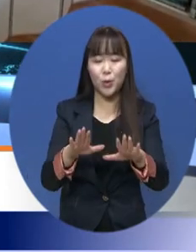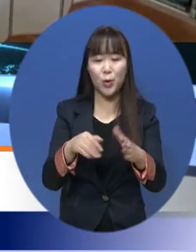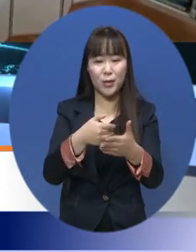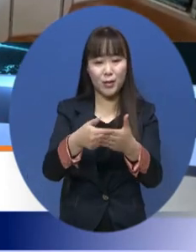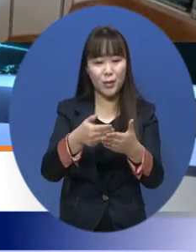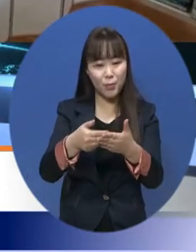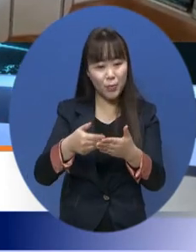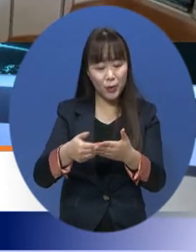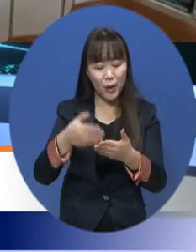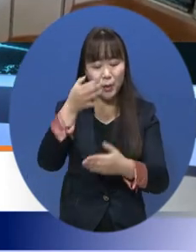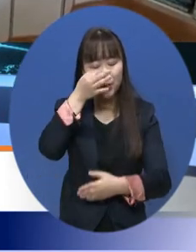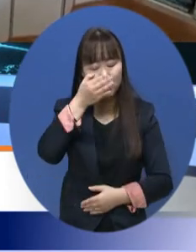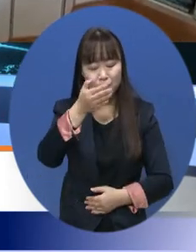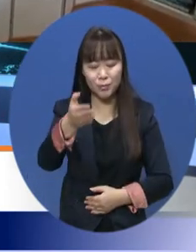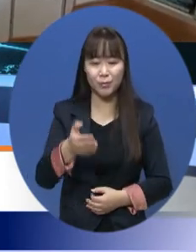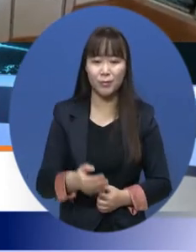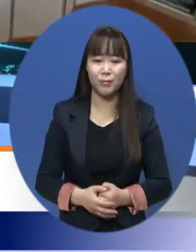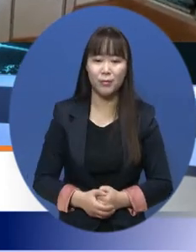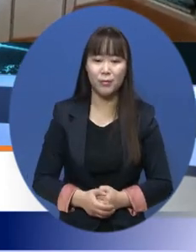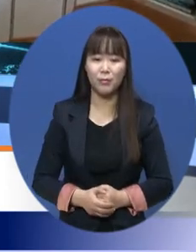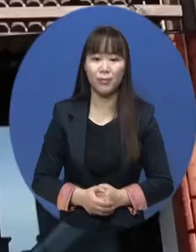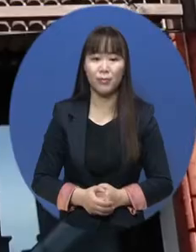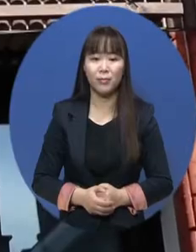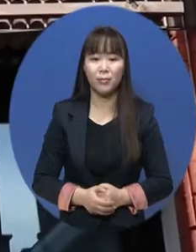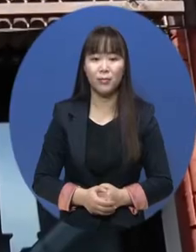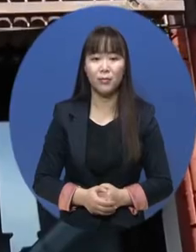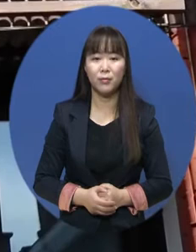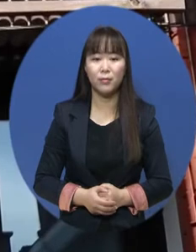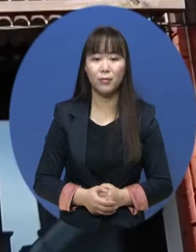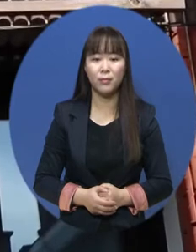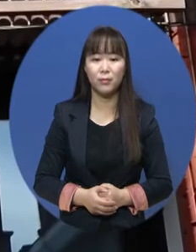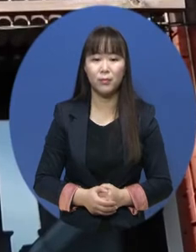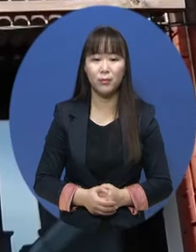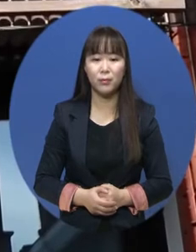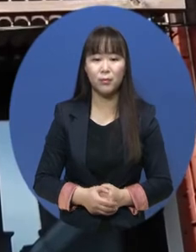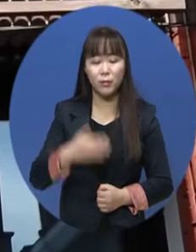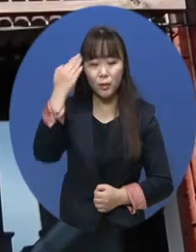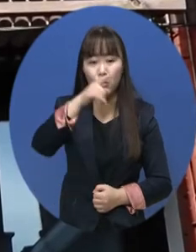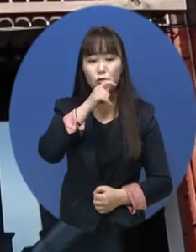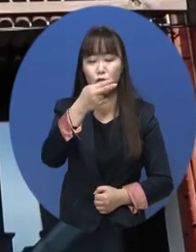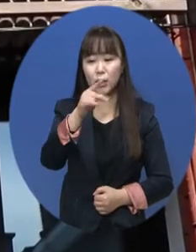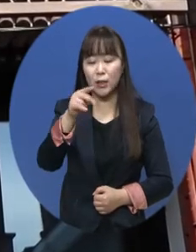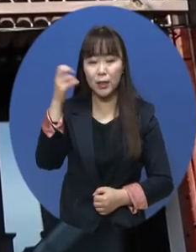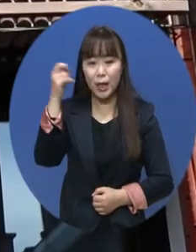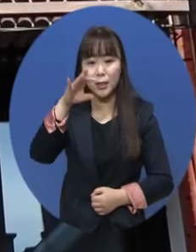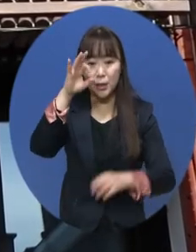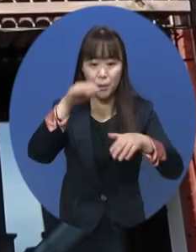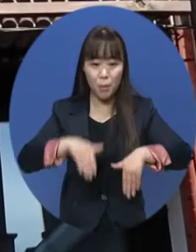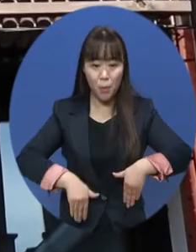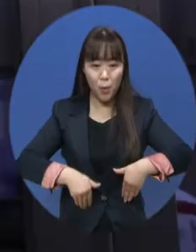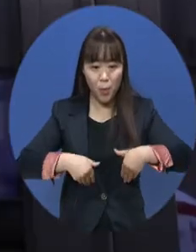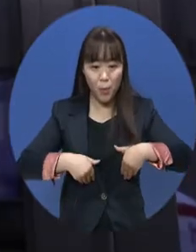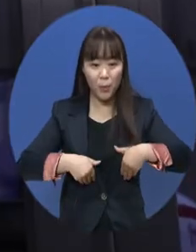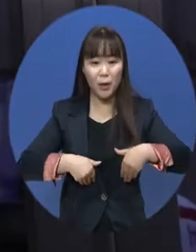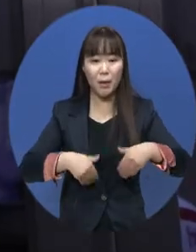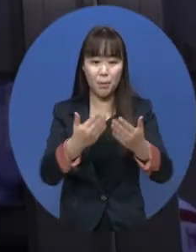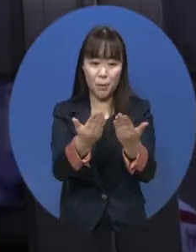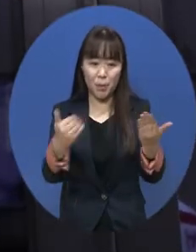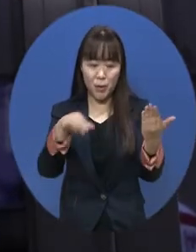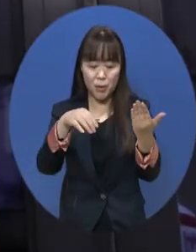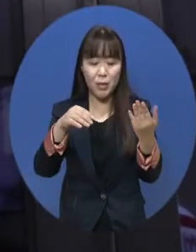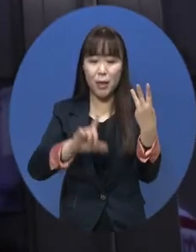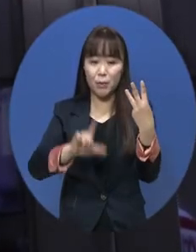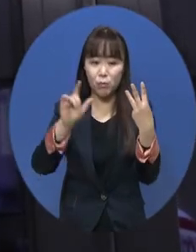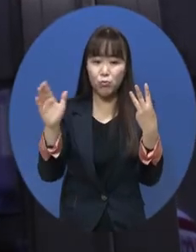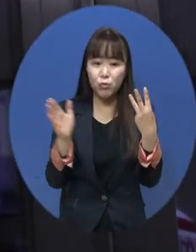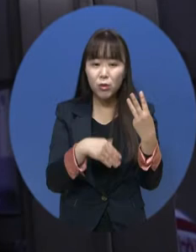전시회에 이소영 기자가 다녀왔습니다. 여수 다시봄 갤러리에서는 지난 3일부터 문인화로